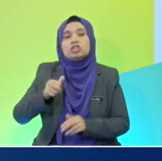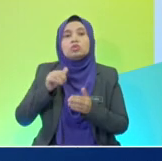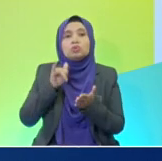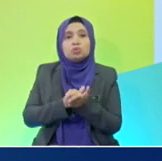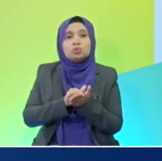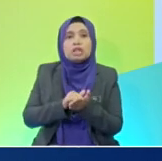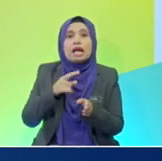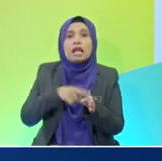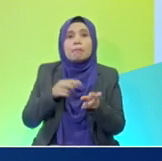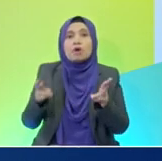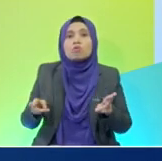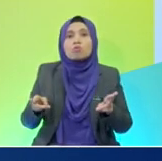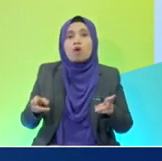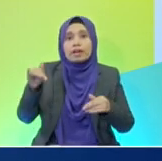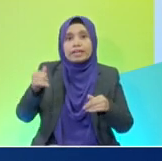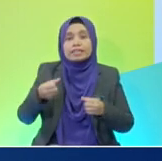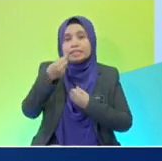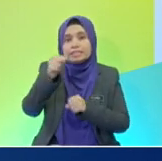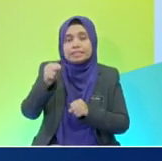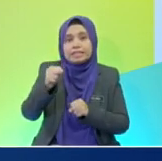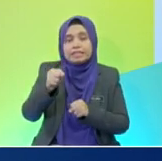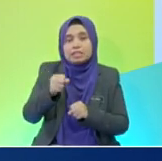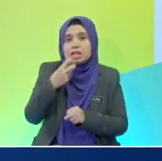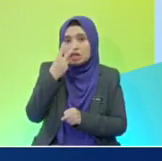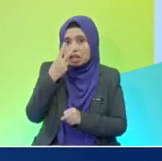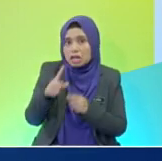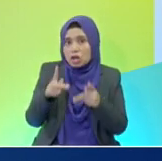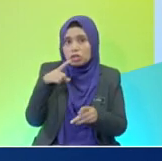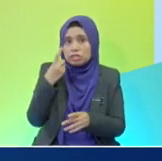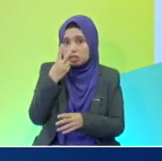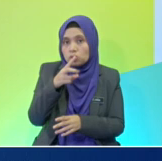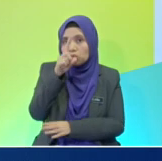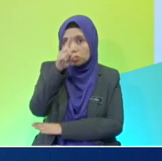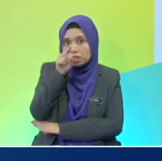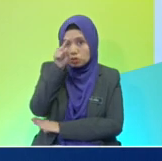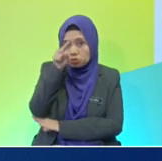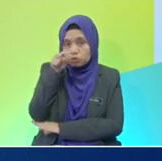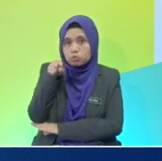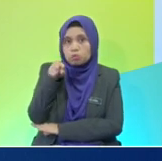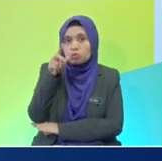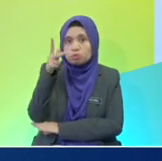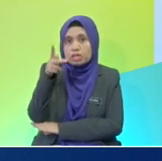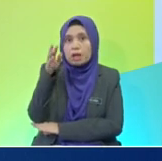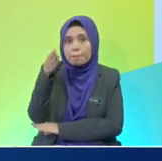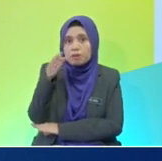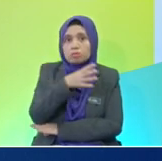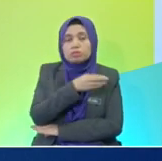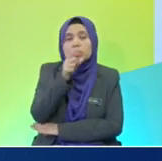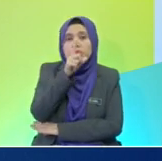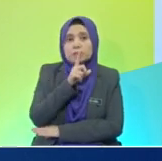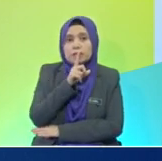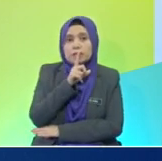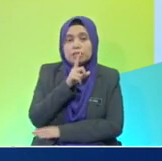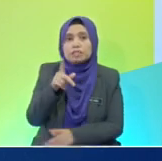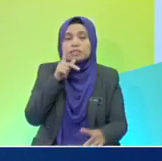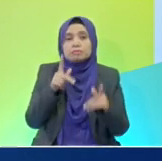Oke kalau kita nampak satu Roman Oke kalau nampak ada warna kuning warna biru dan juga warna merah